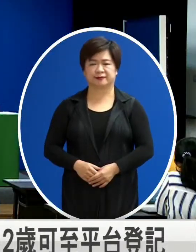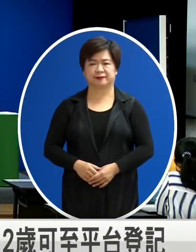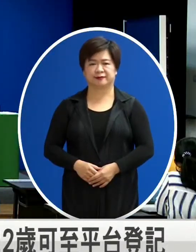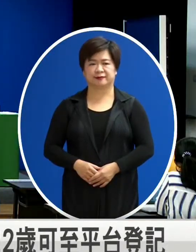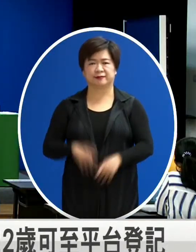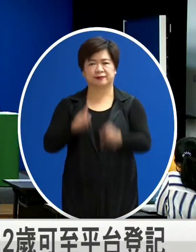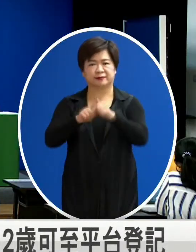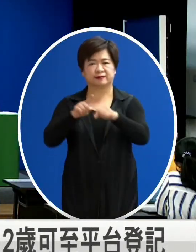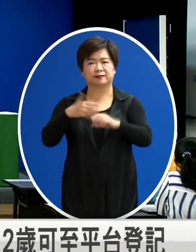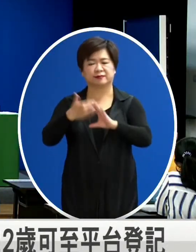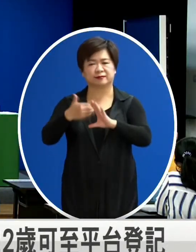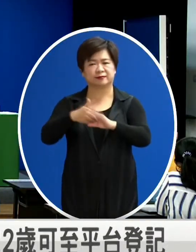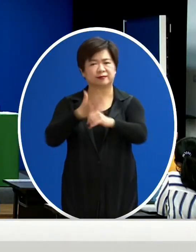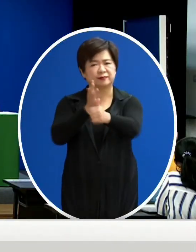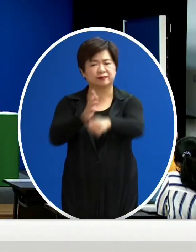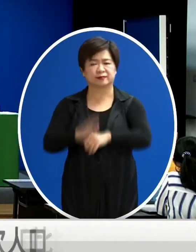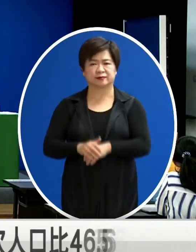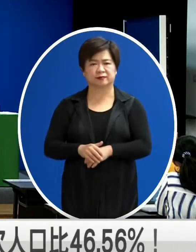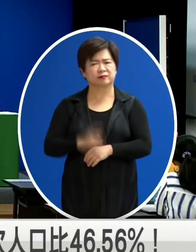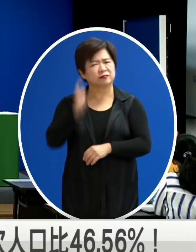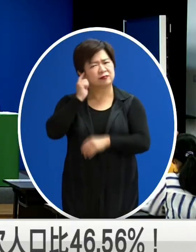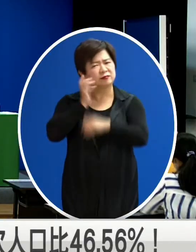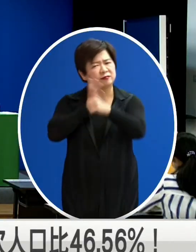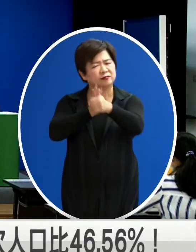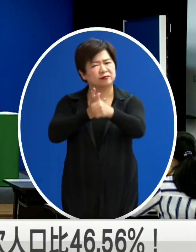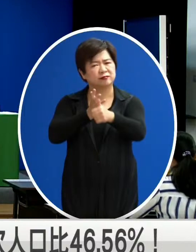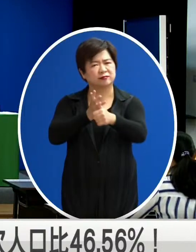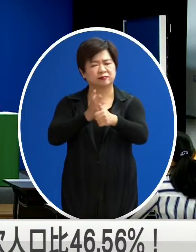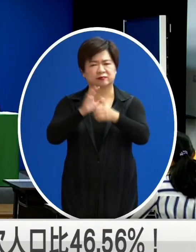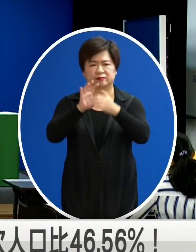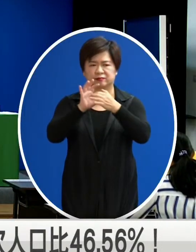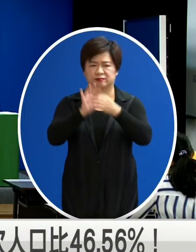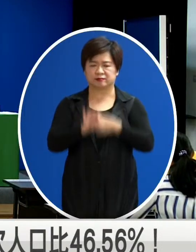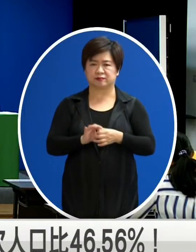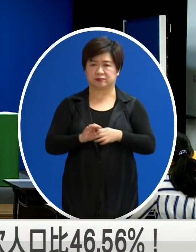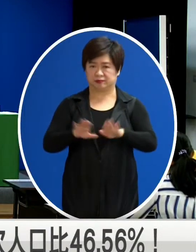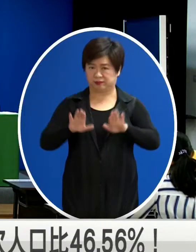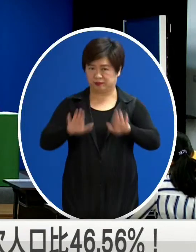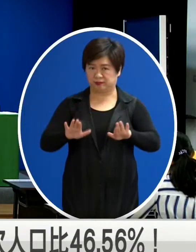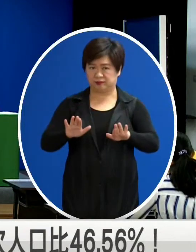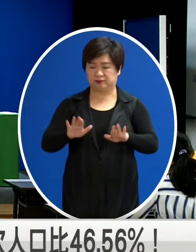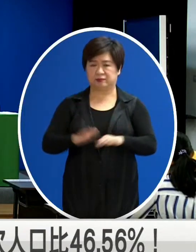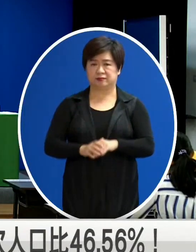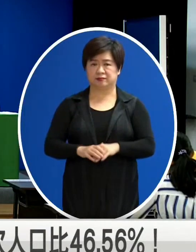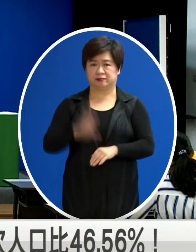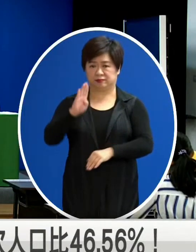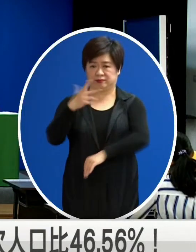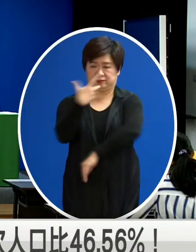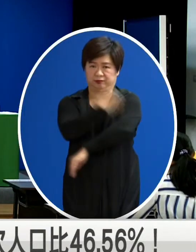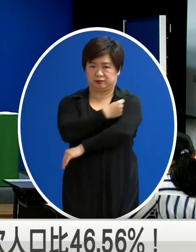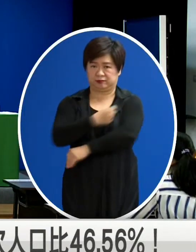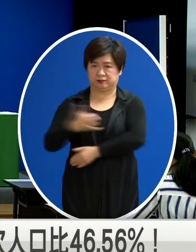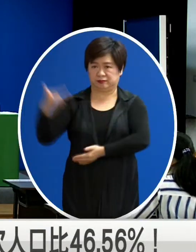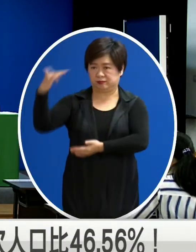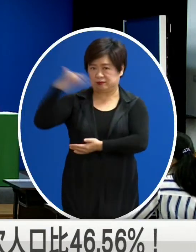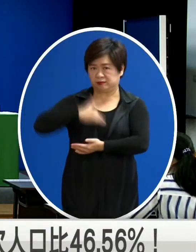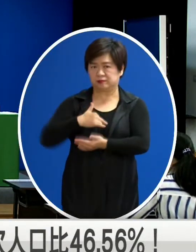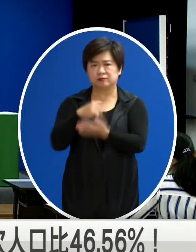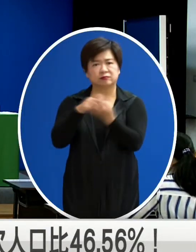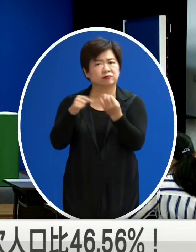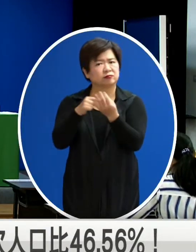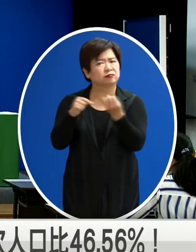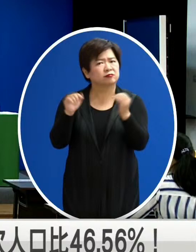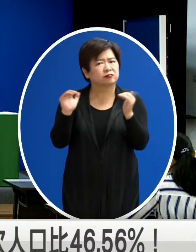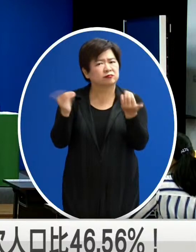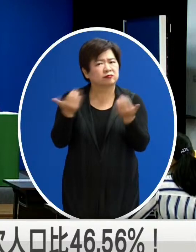挥官好，充实提问。想跟指挥官确认，所以就是我们这一批 BNT 疫苗到货的数量大概是